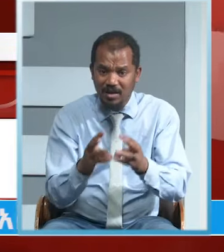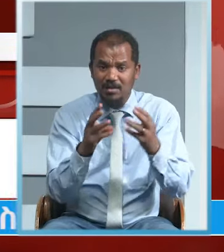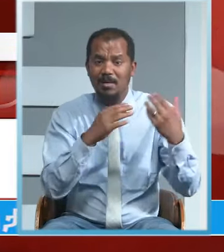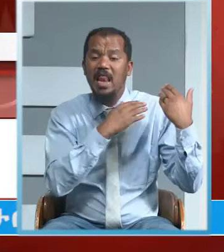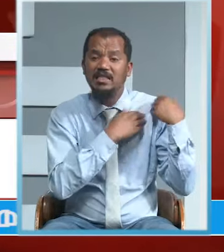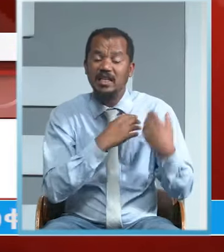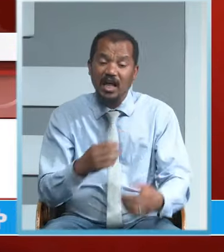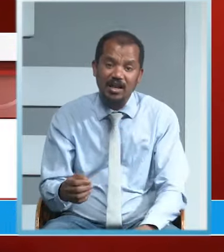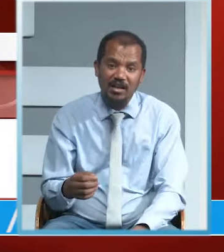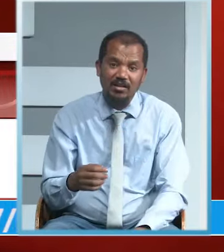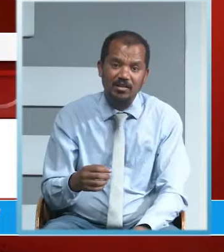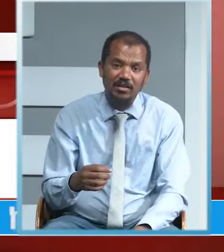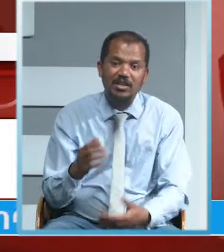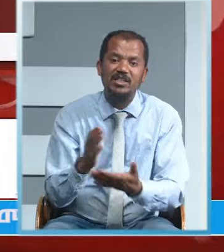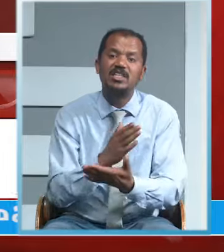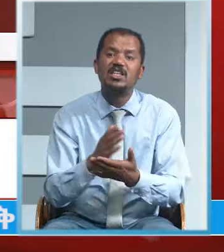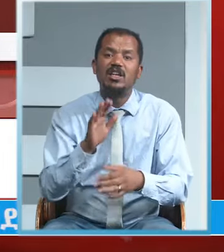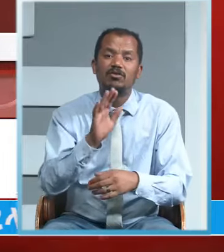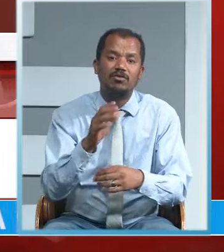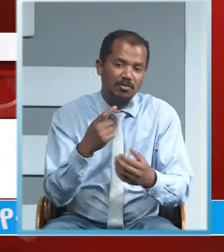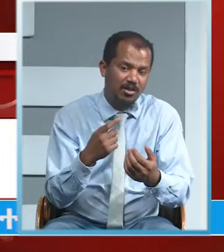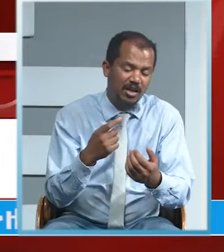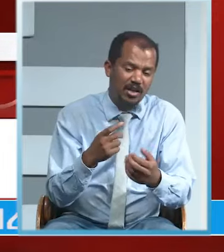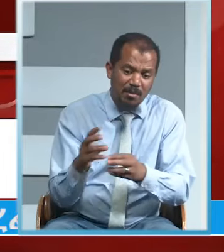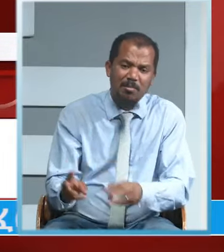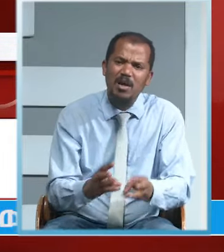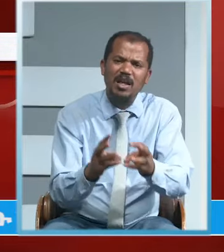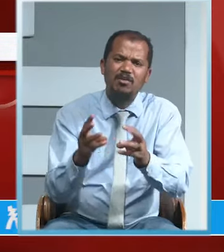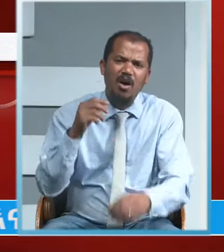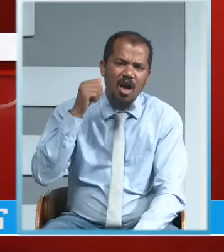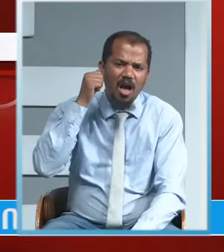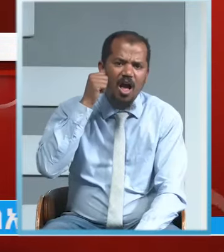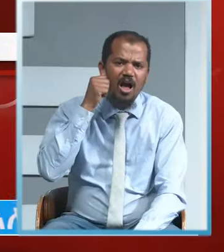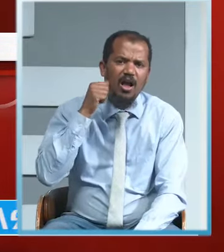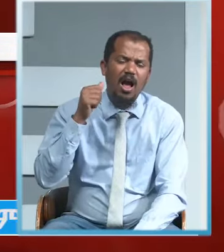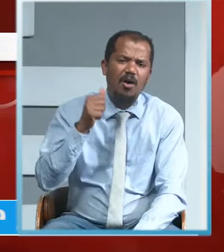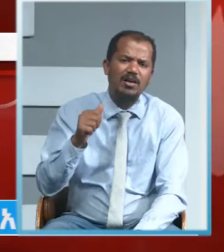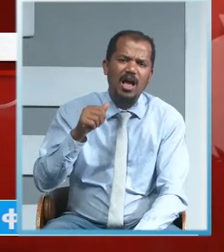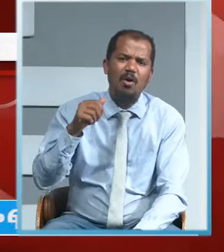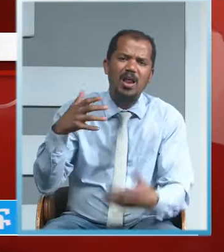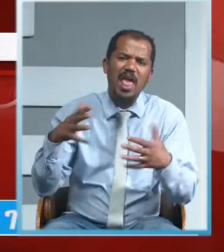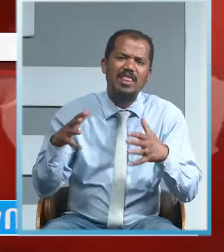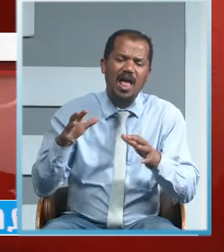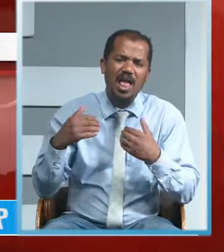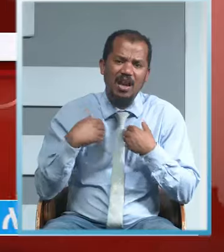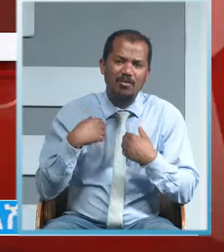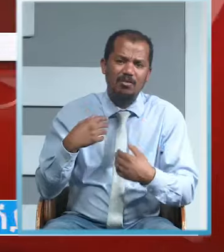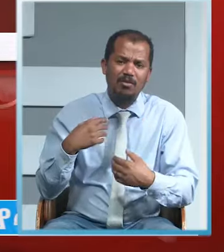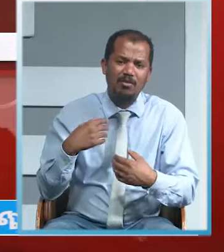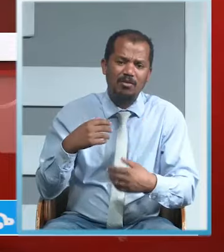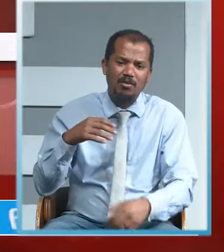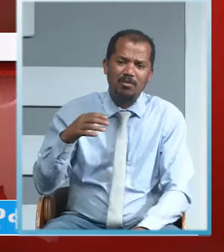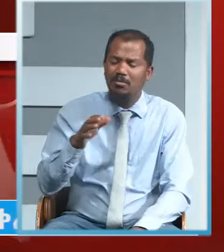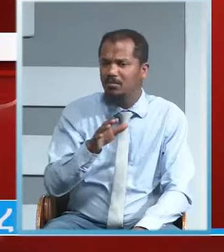ባለስልጣናት ድርሻቸውን በዚህ ላይ ያለ ነው። ይህ መንገድ ከሐዋሳ እስከ ወላይታ አሁን ያለው መንገድ በዚህ በታችኛው